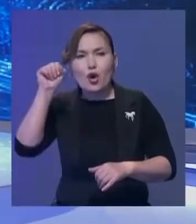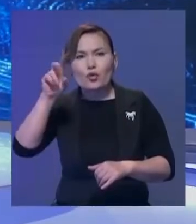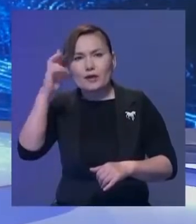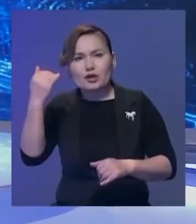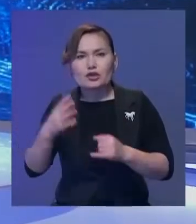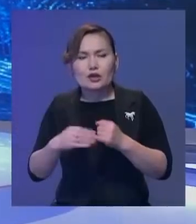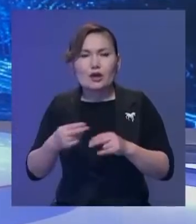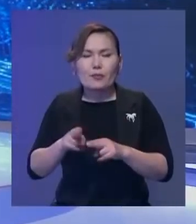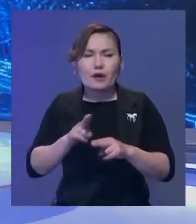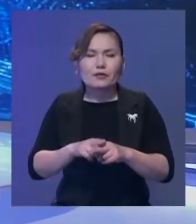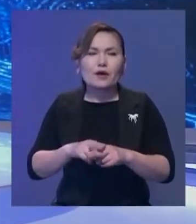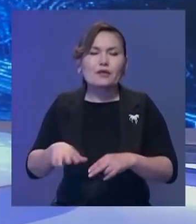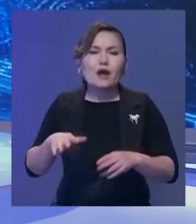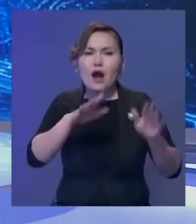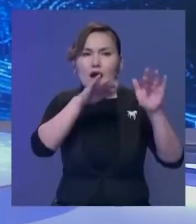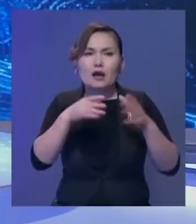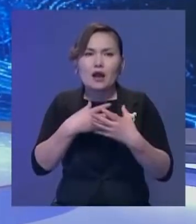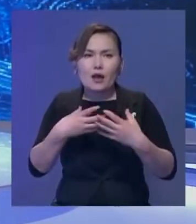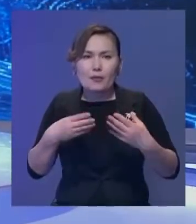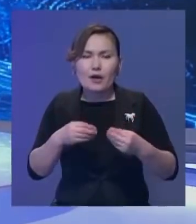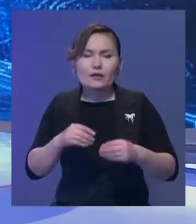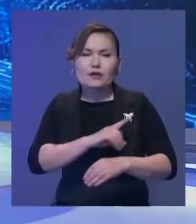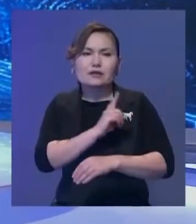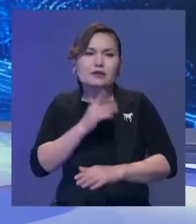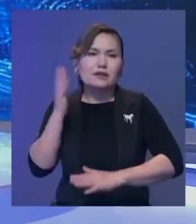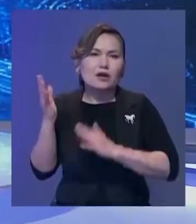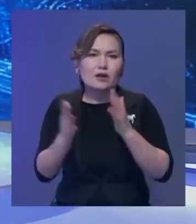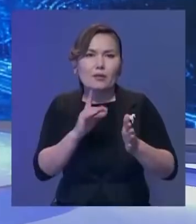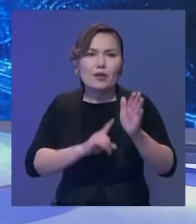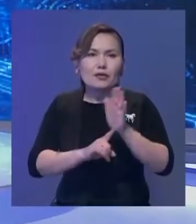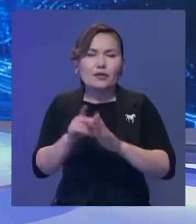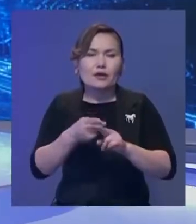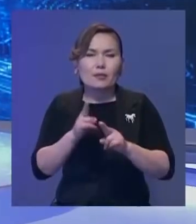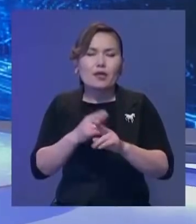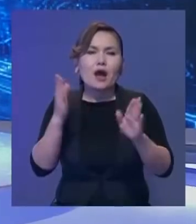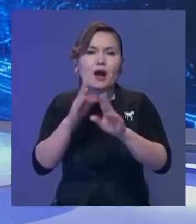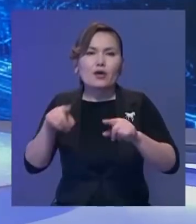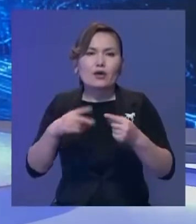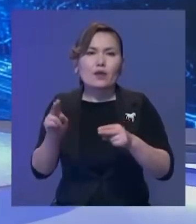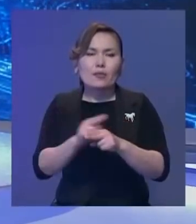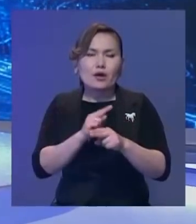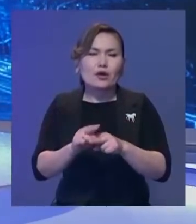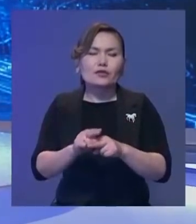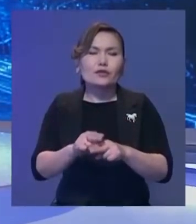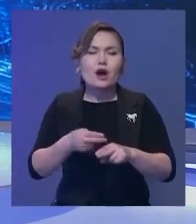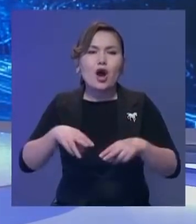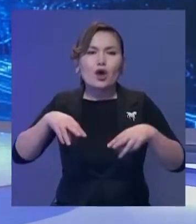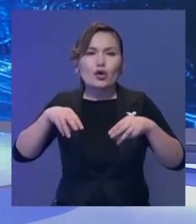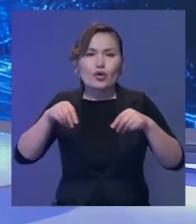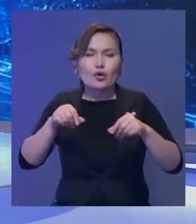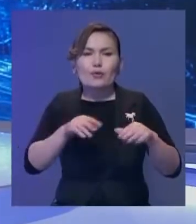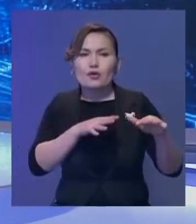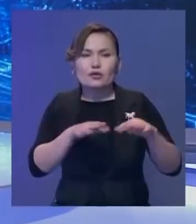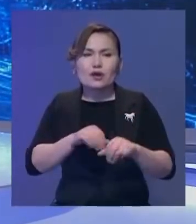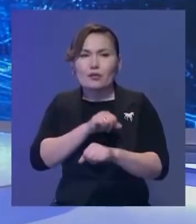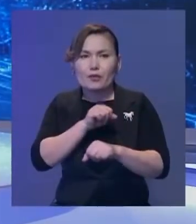тоң жібігінде бұл аумақта жарты жыл құмды дауыл соғып тұрады. Экологиялық ахуалды түзеп, құм көшкінін тоқтату мақсатында аңқасы